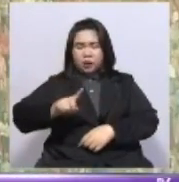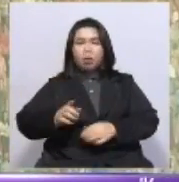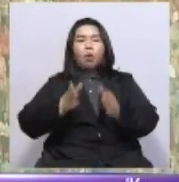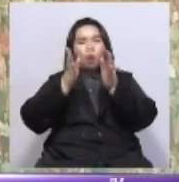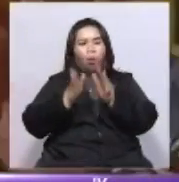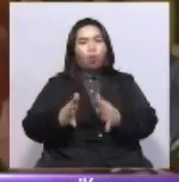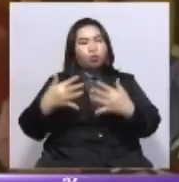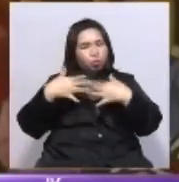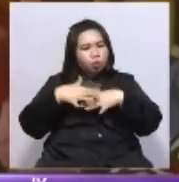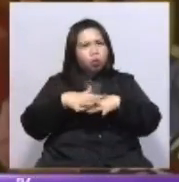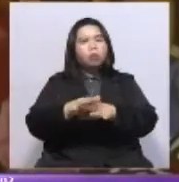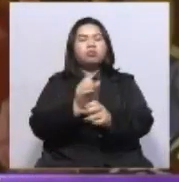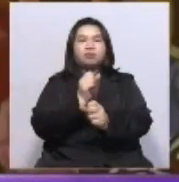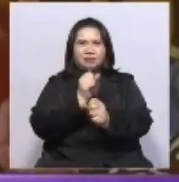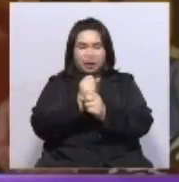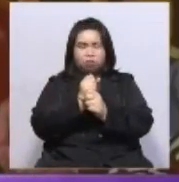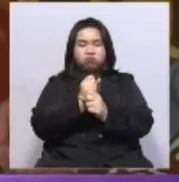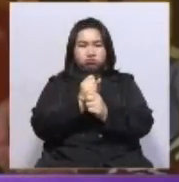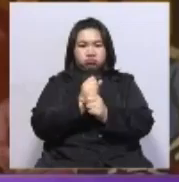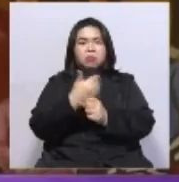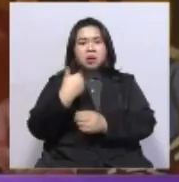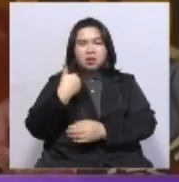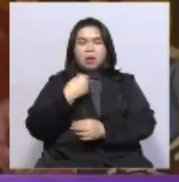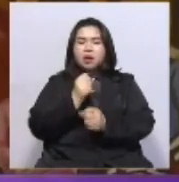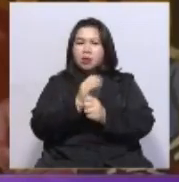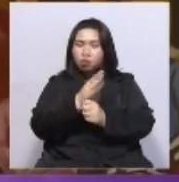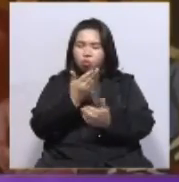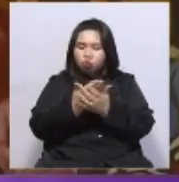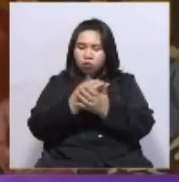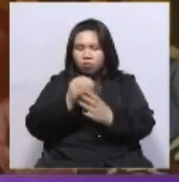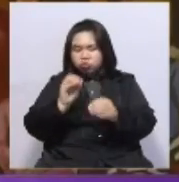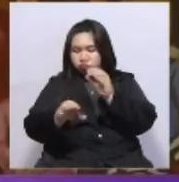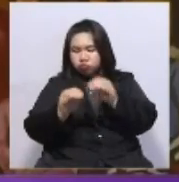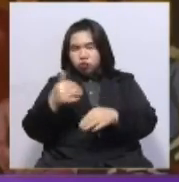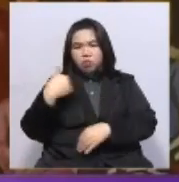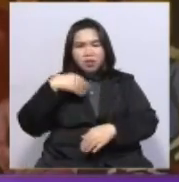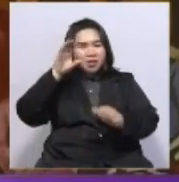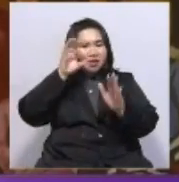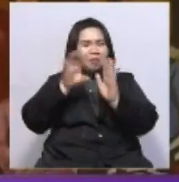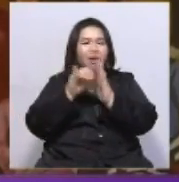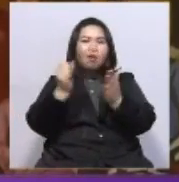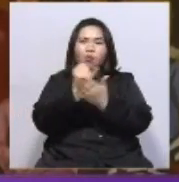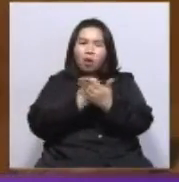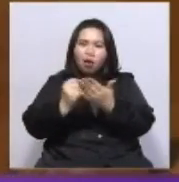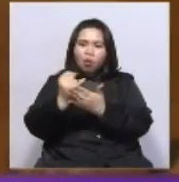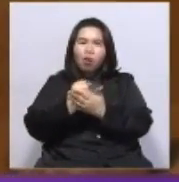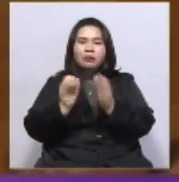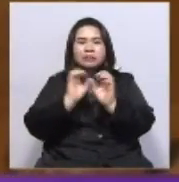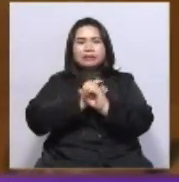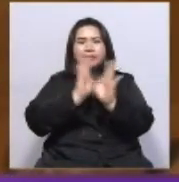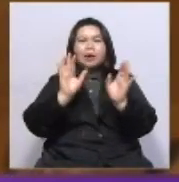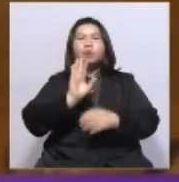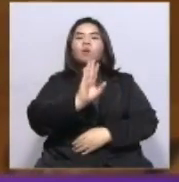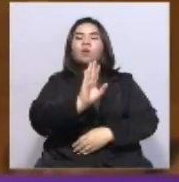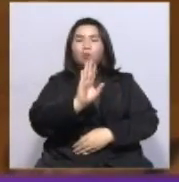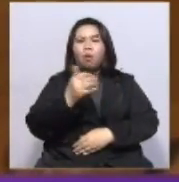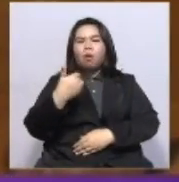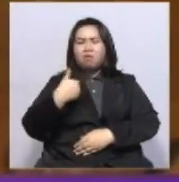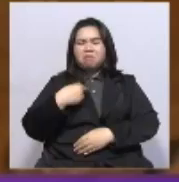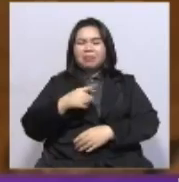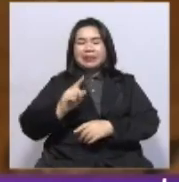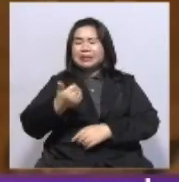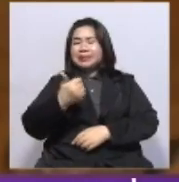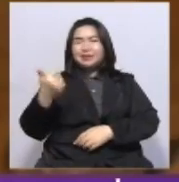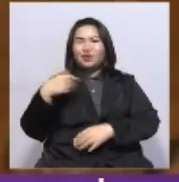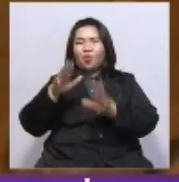ความสามัคคีของชาวบ้านที่ร่วมแรงร่วมใจกันทำบุญภายในจึงมีภาพจิตรกรรมฝาผนังที่เป็นเอกลักษณ์เฉพาะตัวแตกต่างจาก